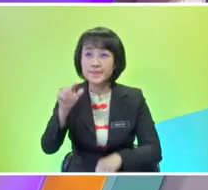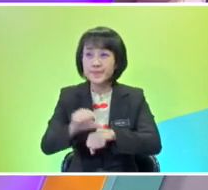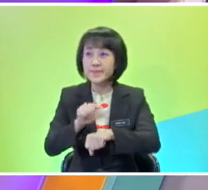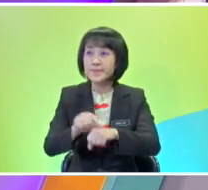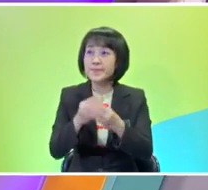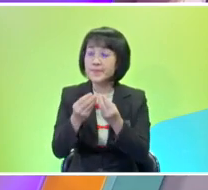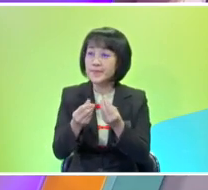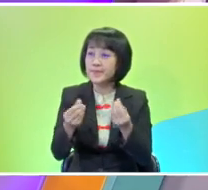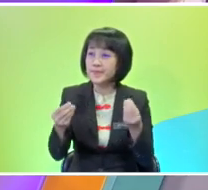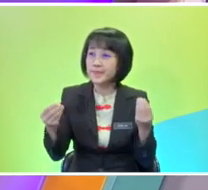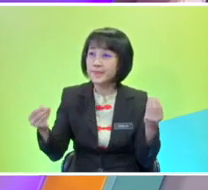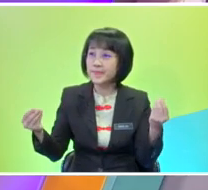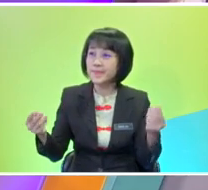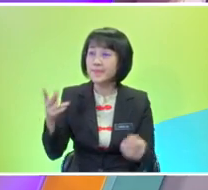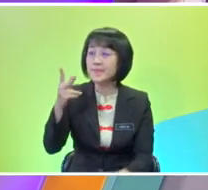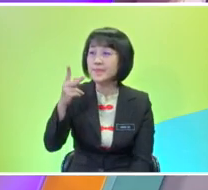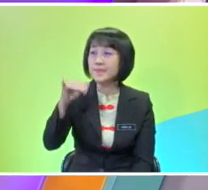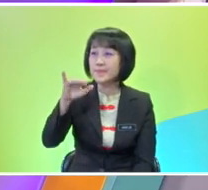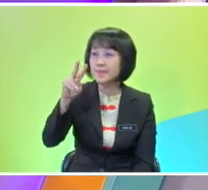saya juga menggunakan